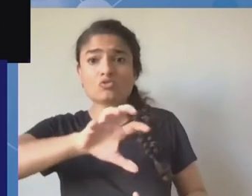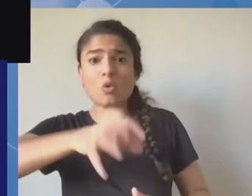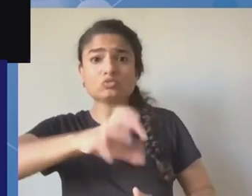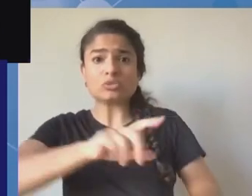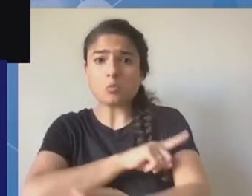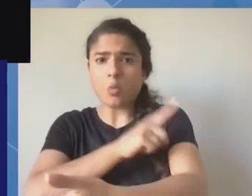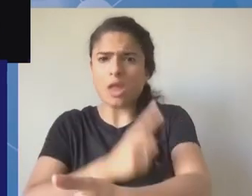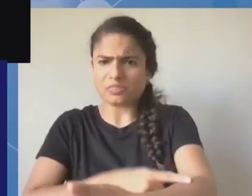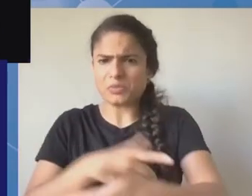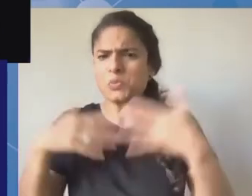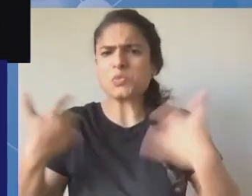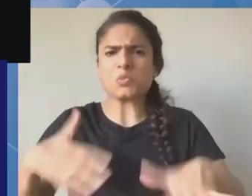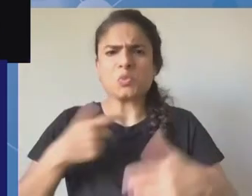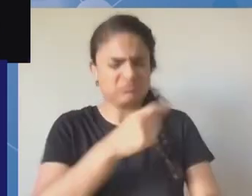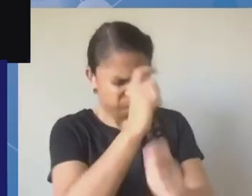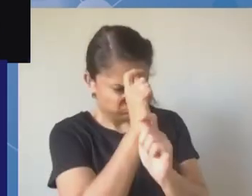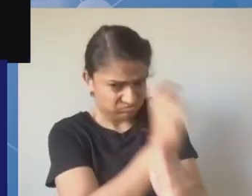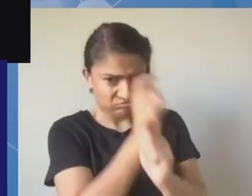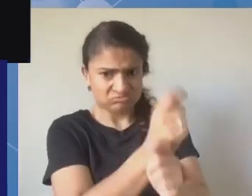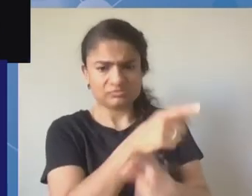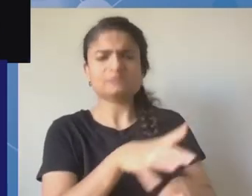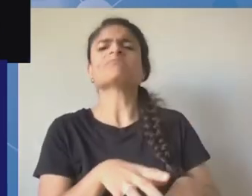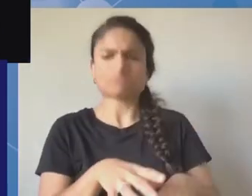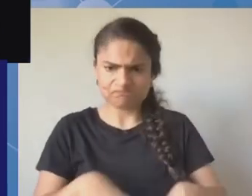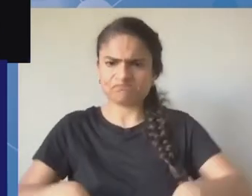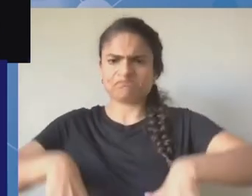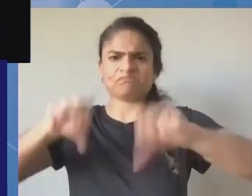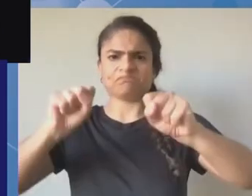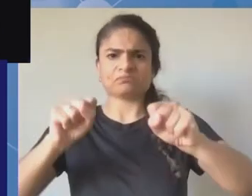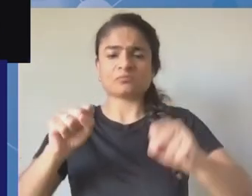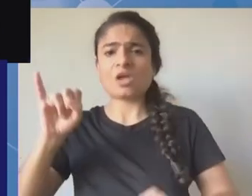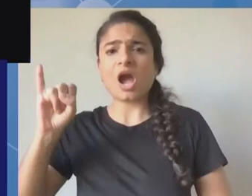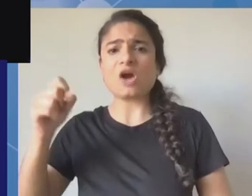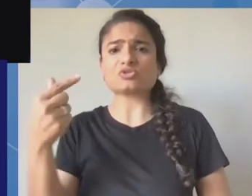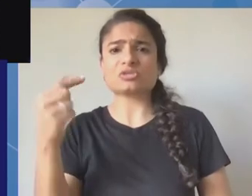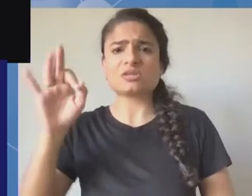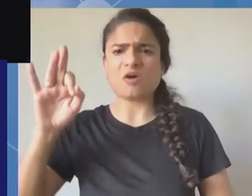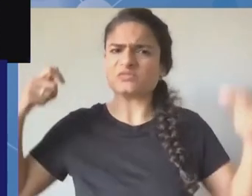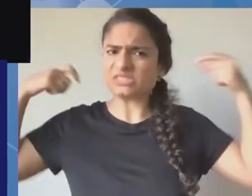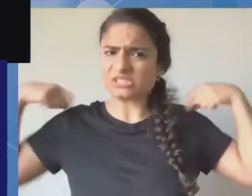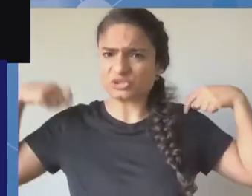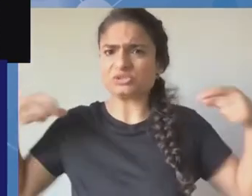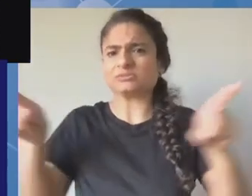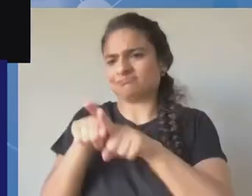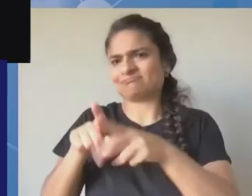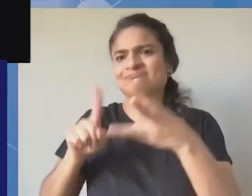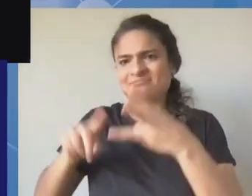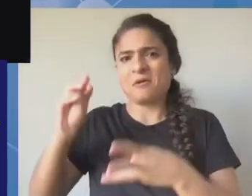忠诚的感谢对波兰的作为东道主国家主办国做了很多的工